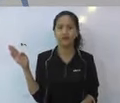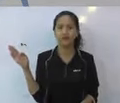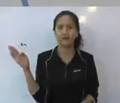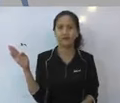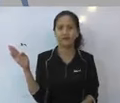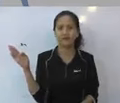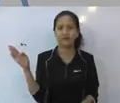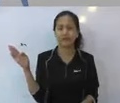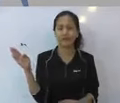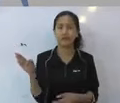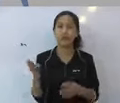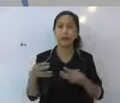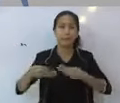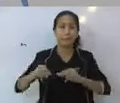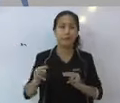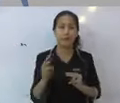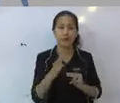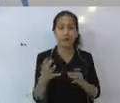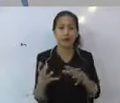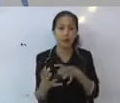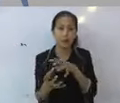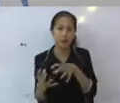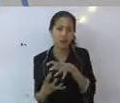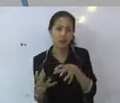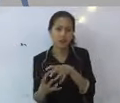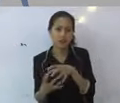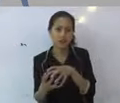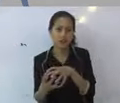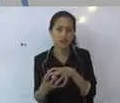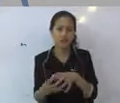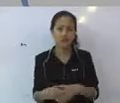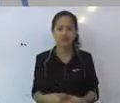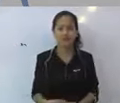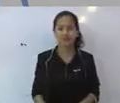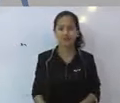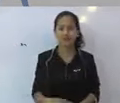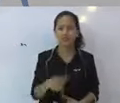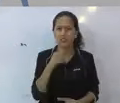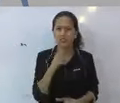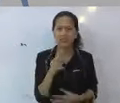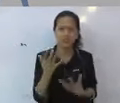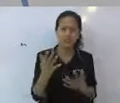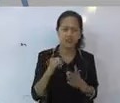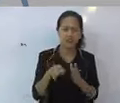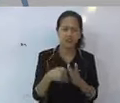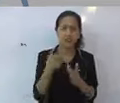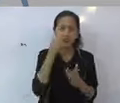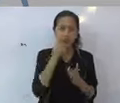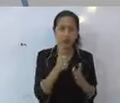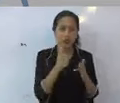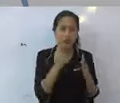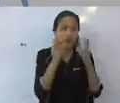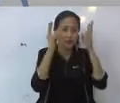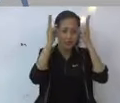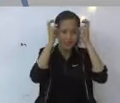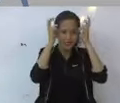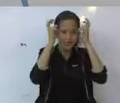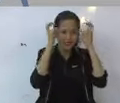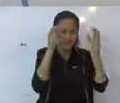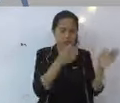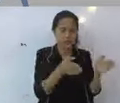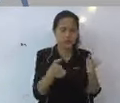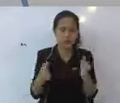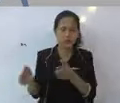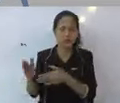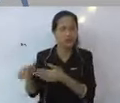and match ba? Hindi lang, para hindi rin mo ubos siguro yung supply ng mga gulay at prutas, di ba? Haluan mo rin ng iba. Para hindi